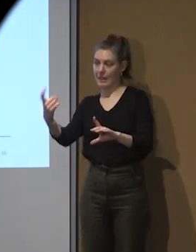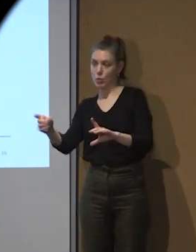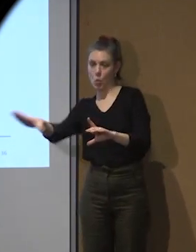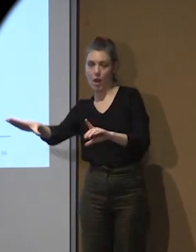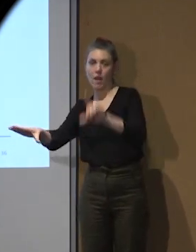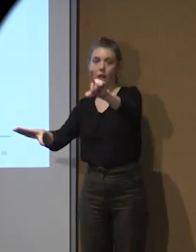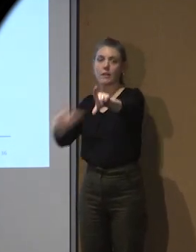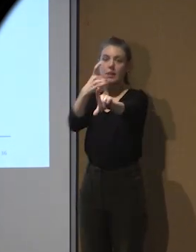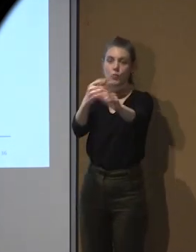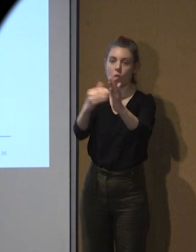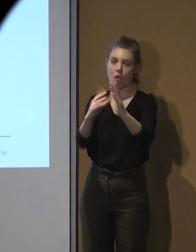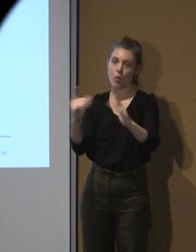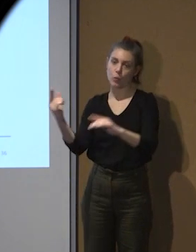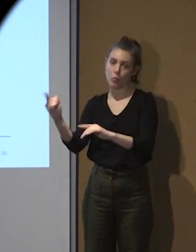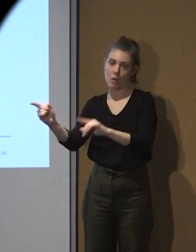enchaîne sur la deuxième partie.